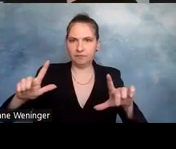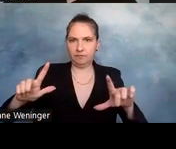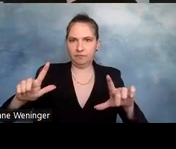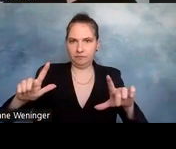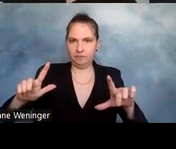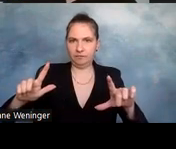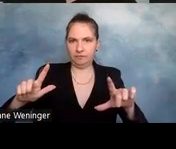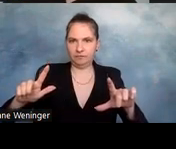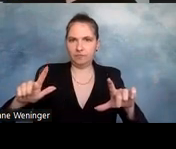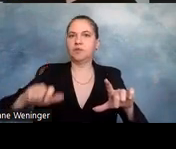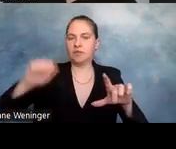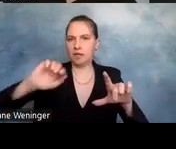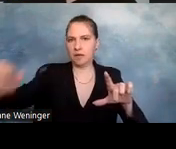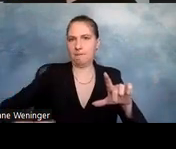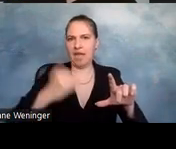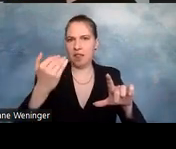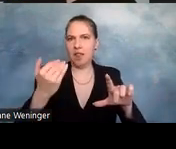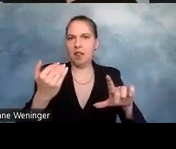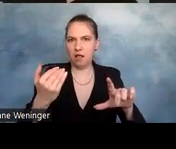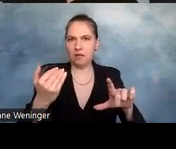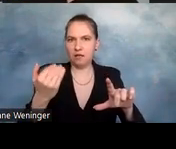der Mail-Client. Ups.